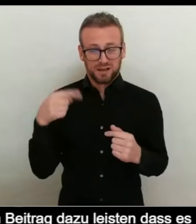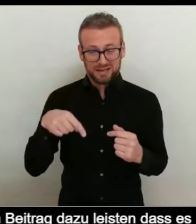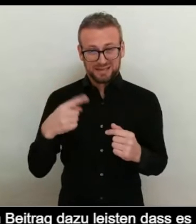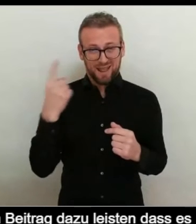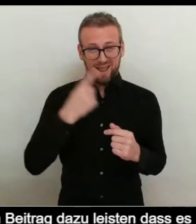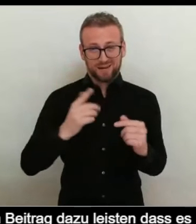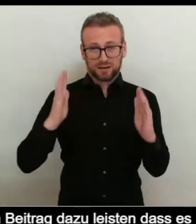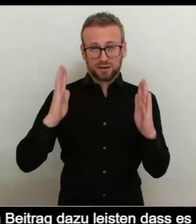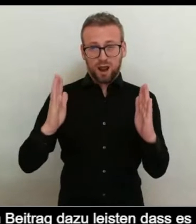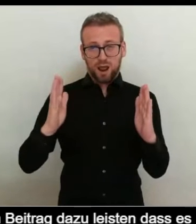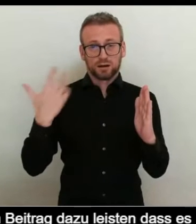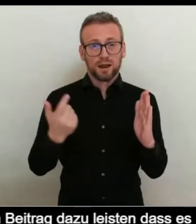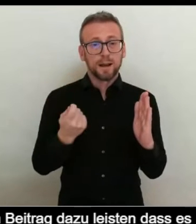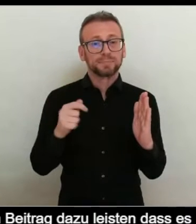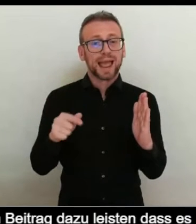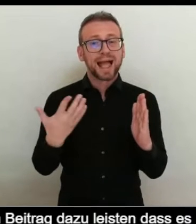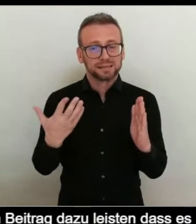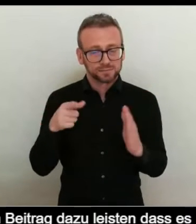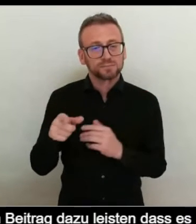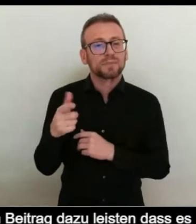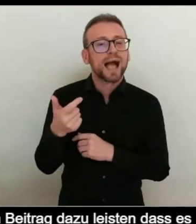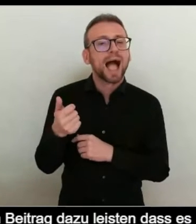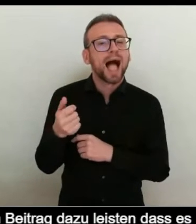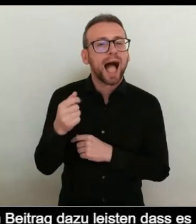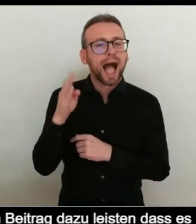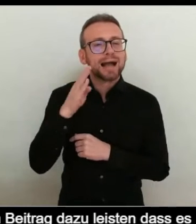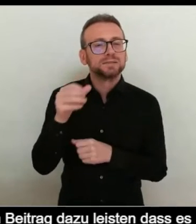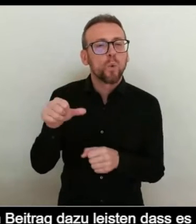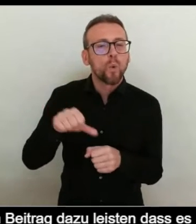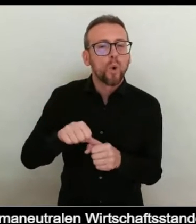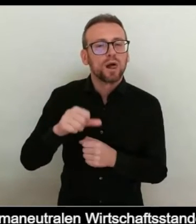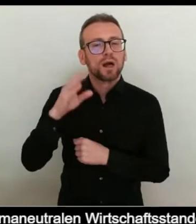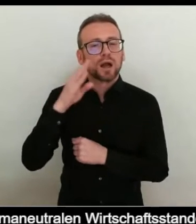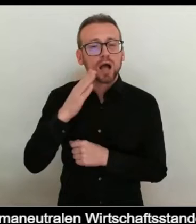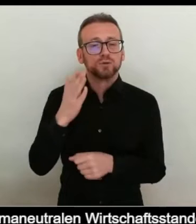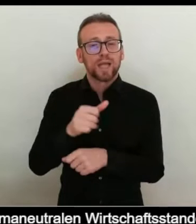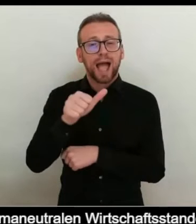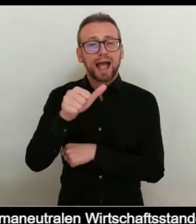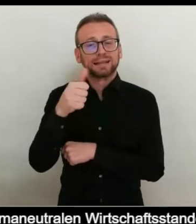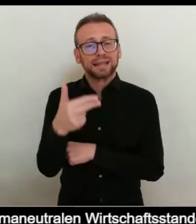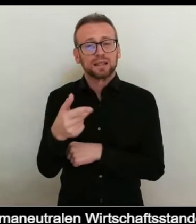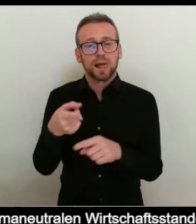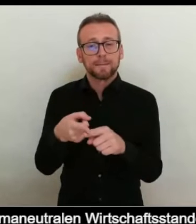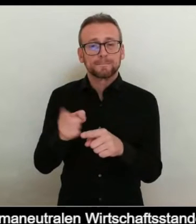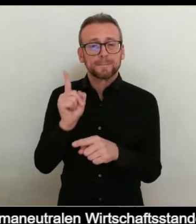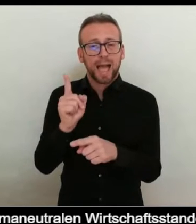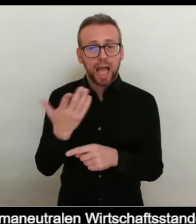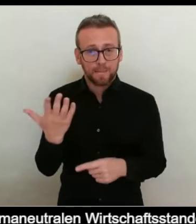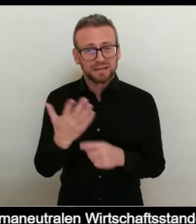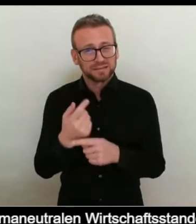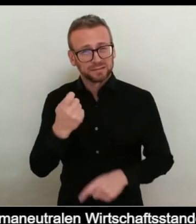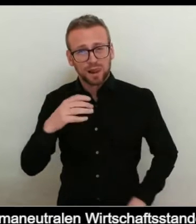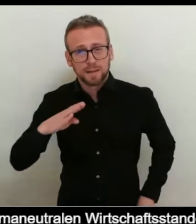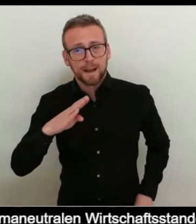mit vier Köpfen und normalem Verbrauch, werden das in diesem Jahr 1000 Euro mehr Belastung sein als im vergangenen Jahr. Dazu